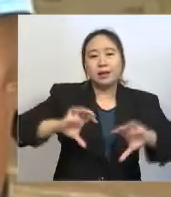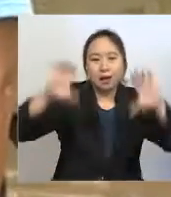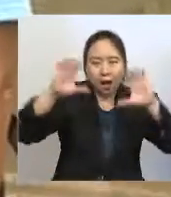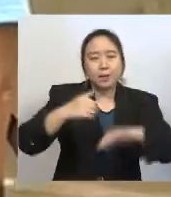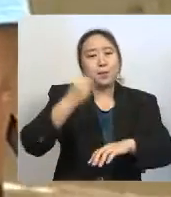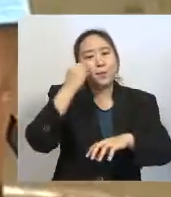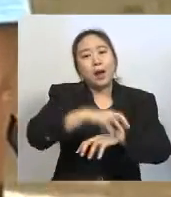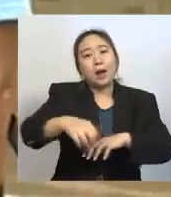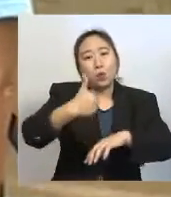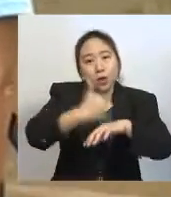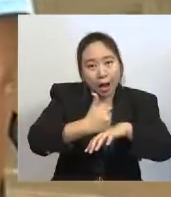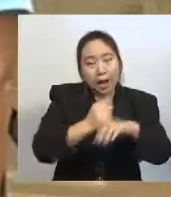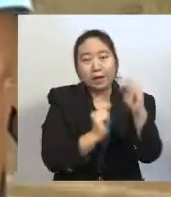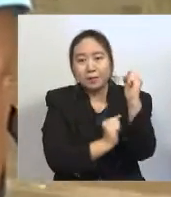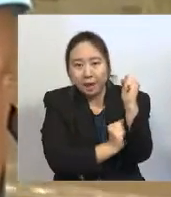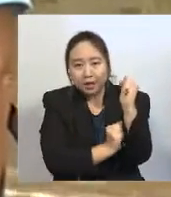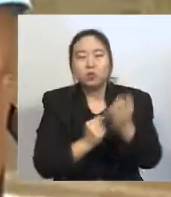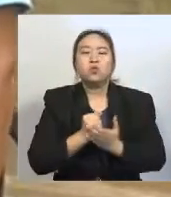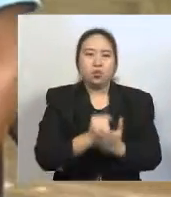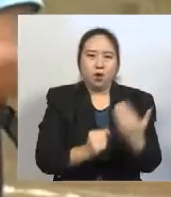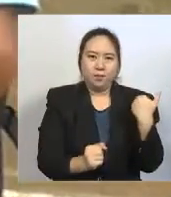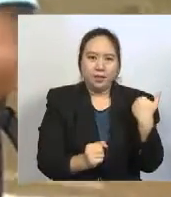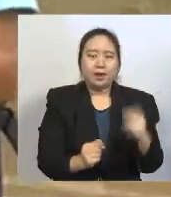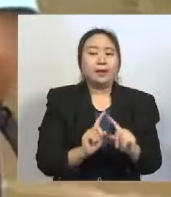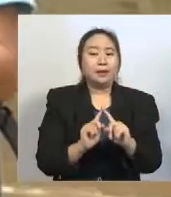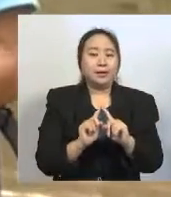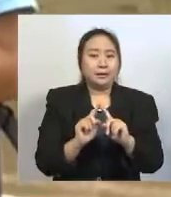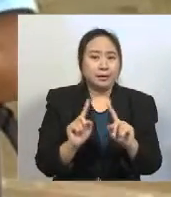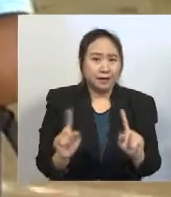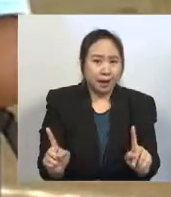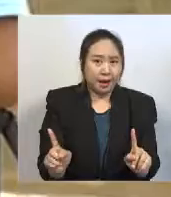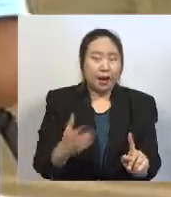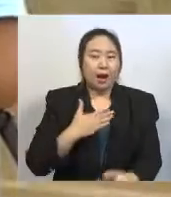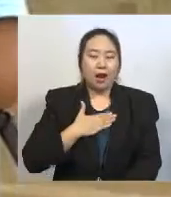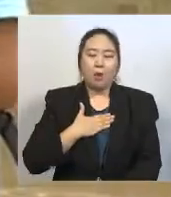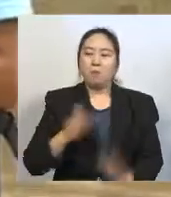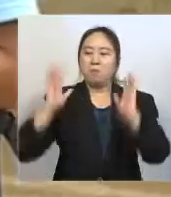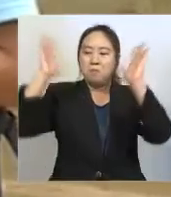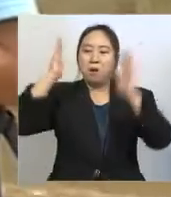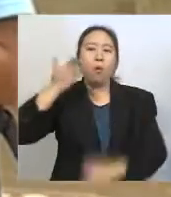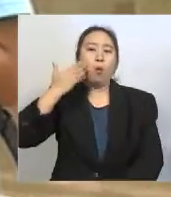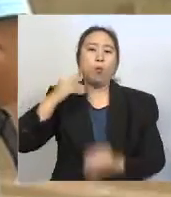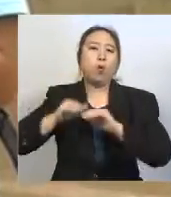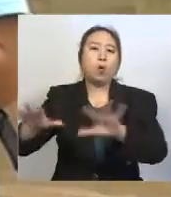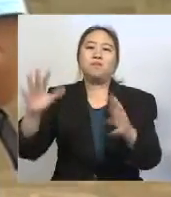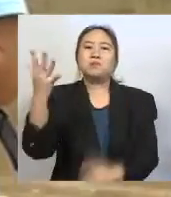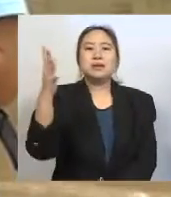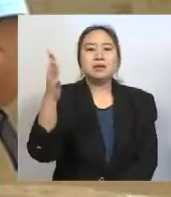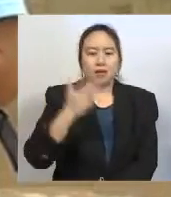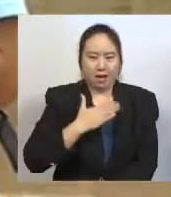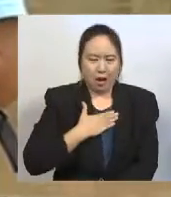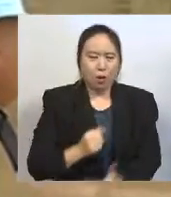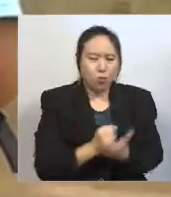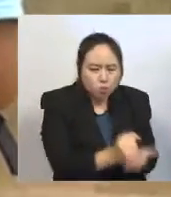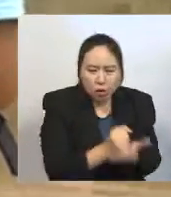ราก็ได้มีการช่วยกันแต่ทั้งนี้ทั้งนั้นเราอาจจะได้ไม่ได้มีการประชาสัมพันธ์เพราะว่าเรามัวแต่ว่าได้ช่ว